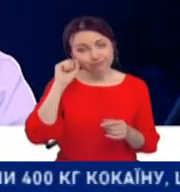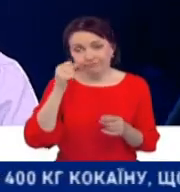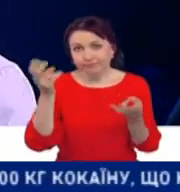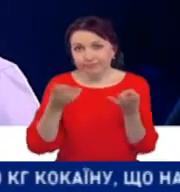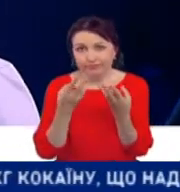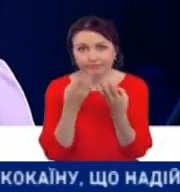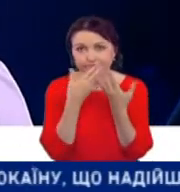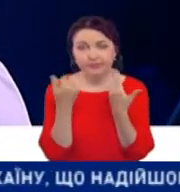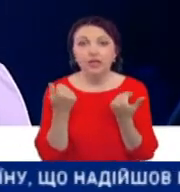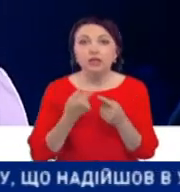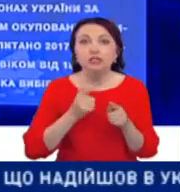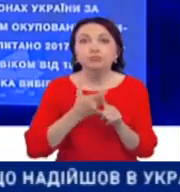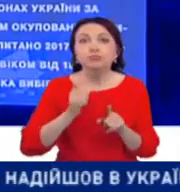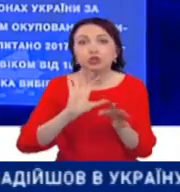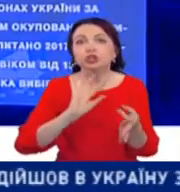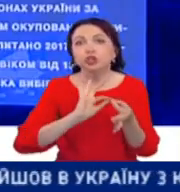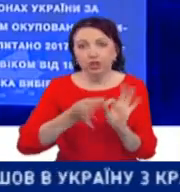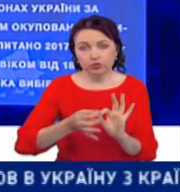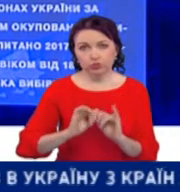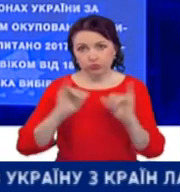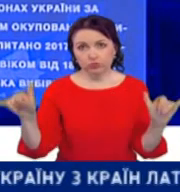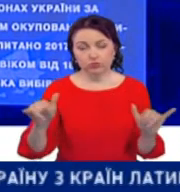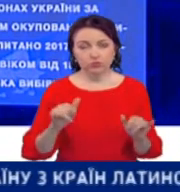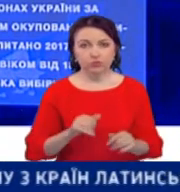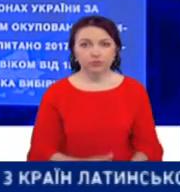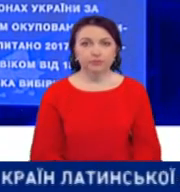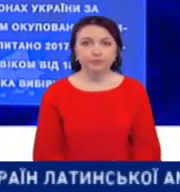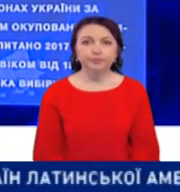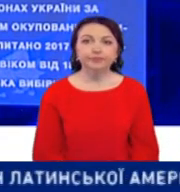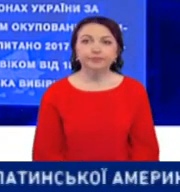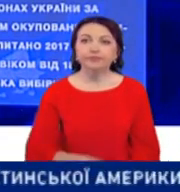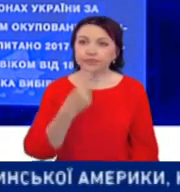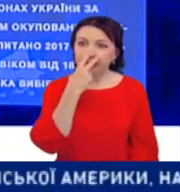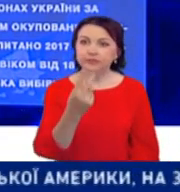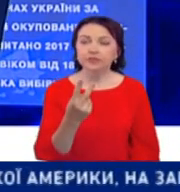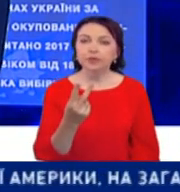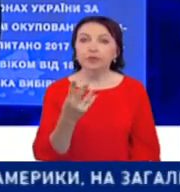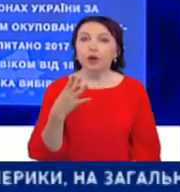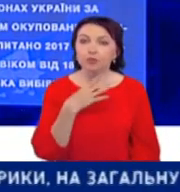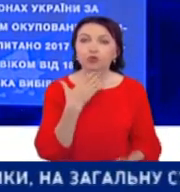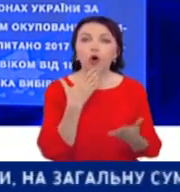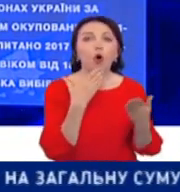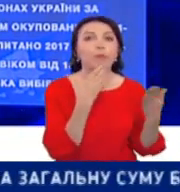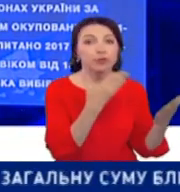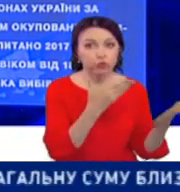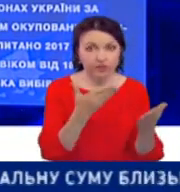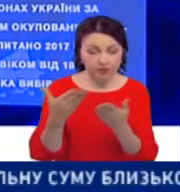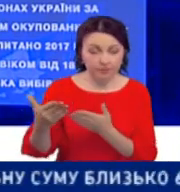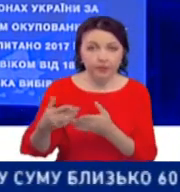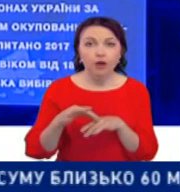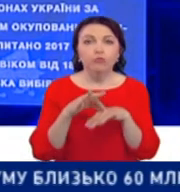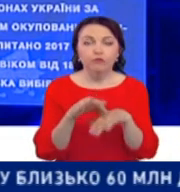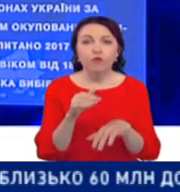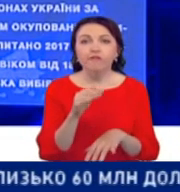Зрозуміло. Це більше складнощів придає. Дивіться, от було опитування, проводили, значить,